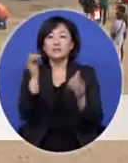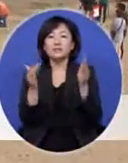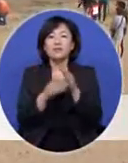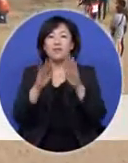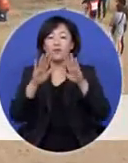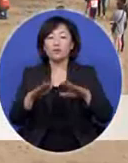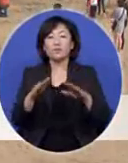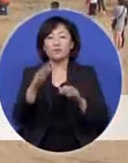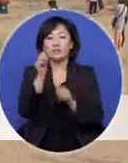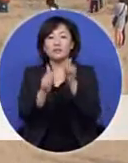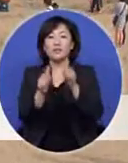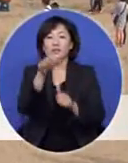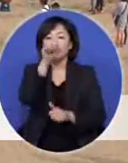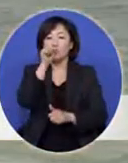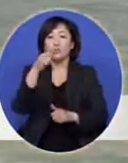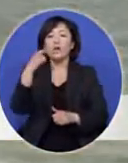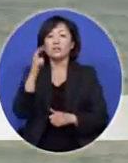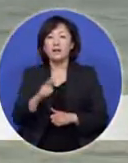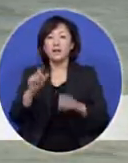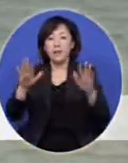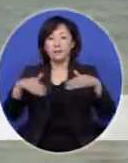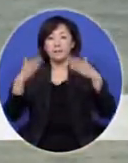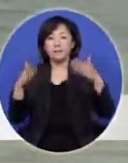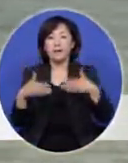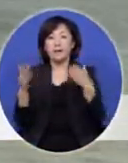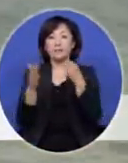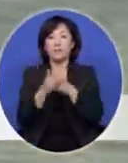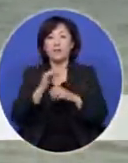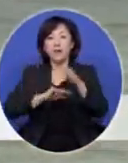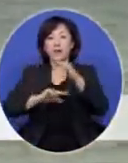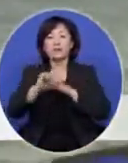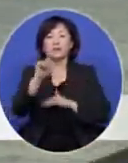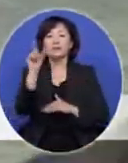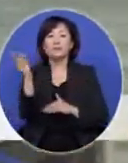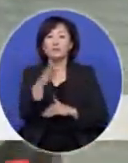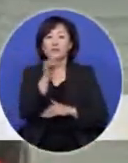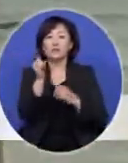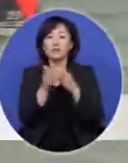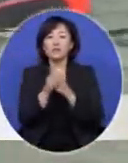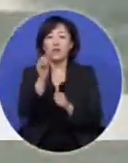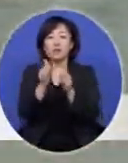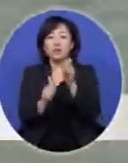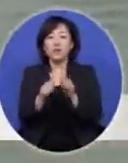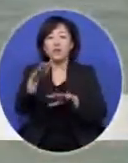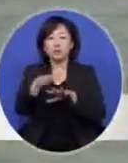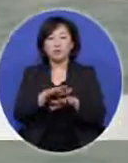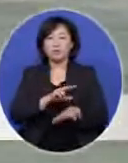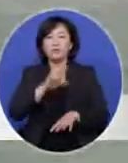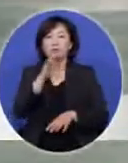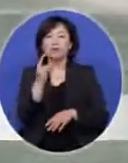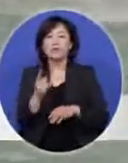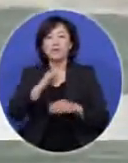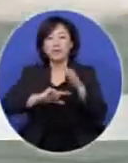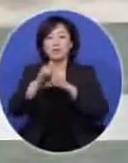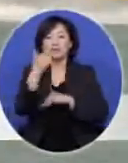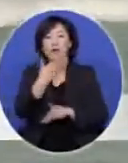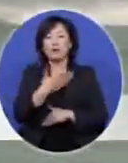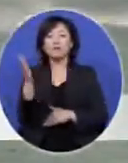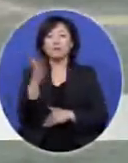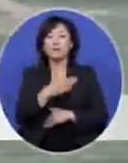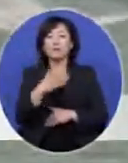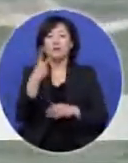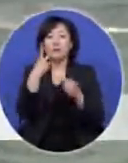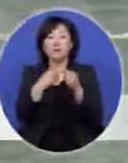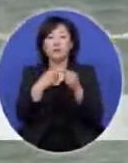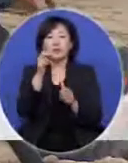오늘은 시합하기에 좋은 강한 북동풍이 이른 아침부터 불 것으로 보입니다. 이에 따라 대회 조직위원회는 아침 9시부터